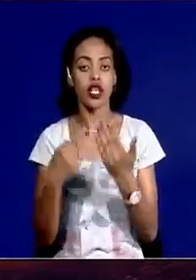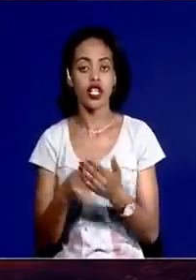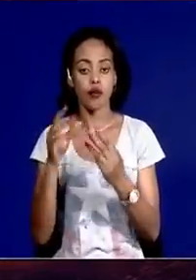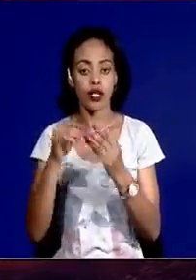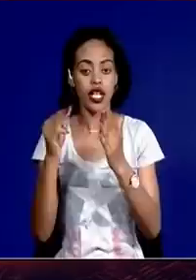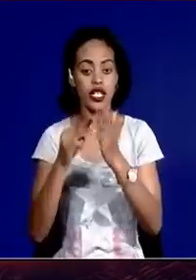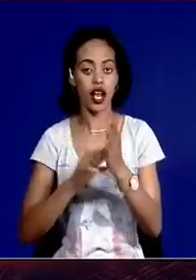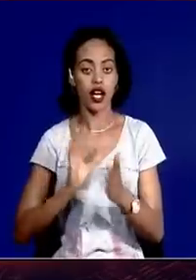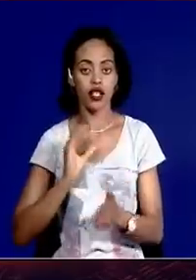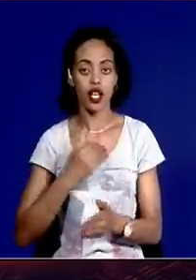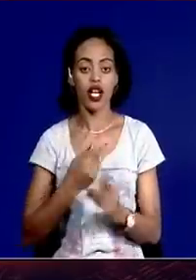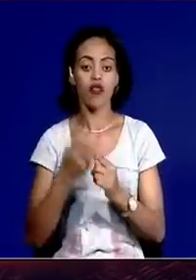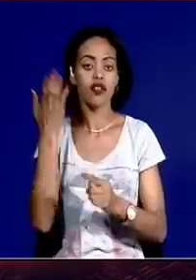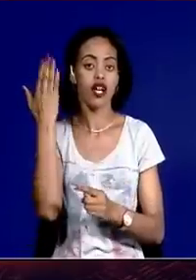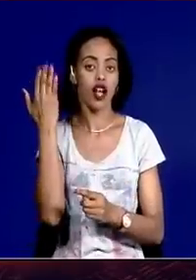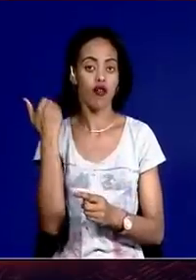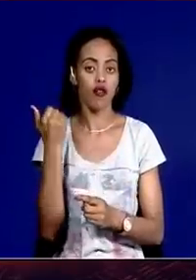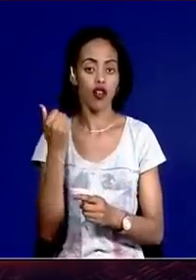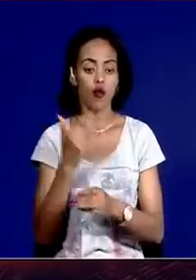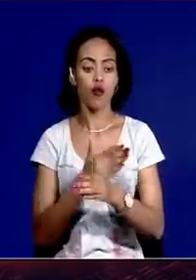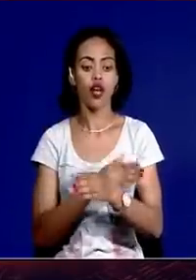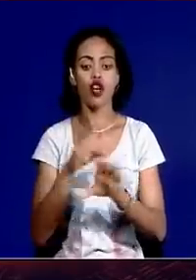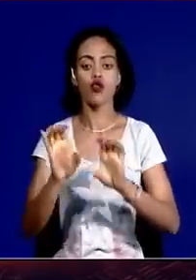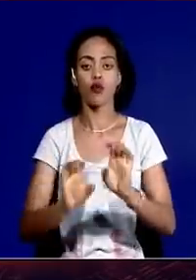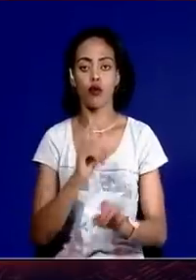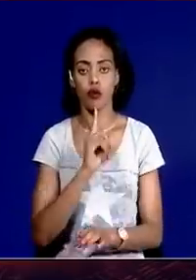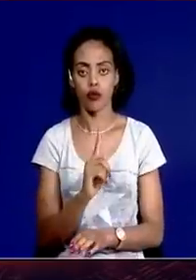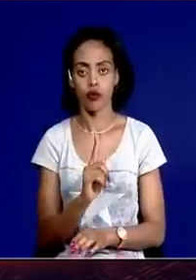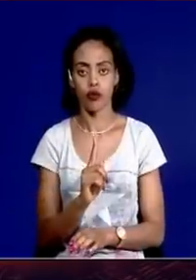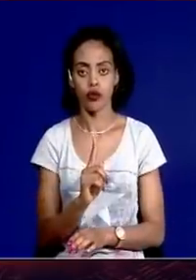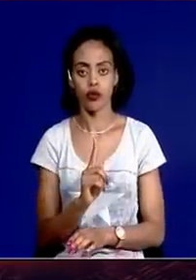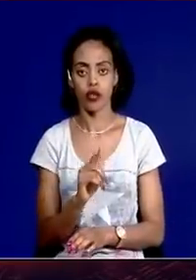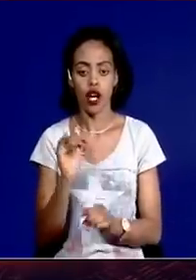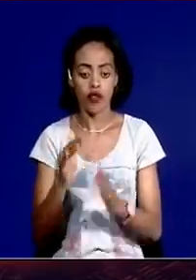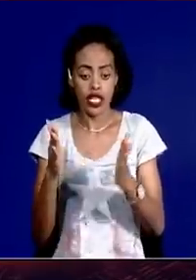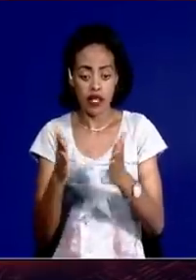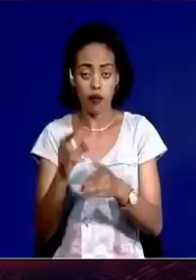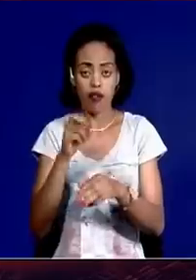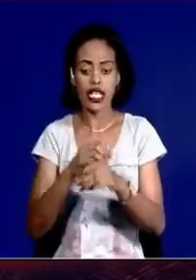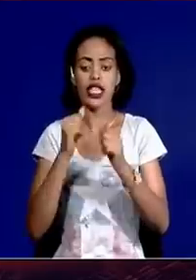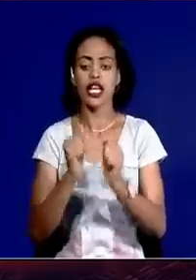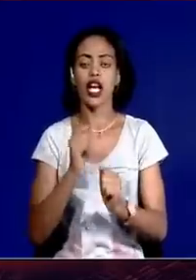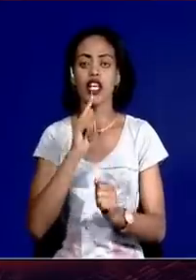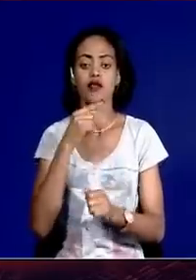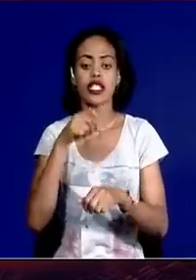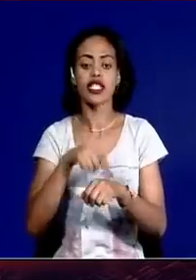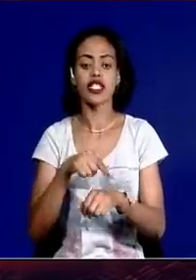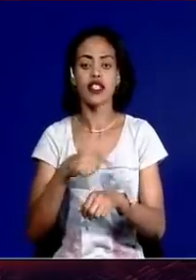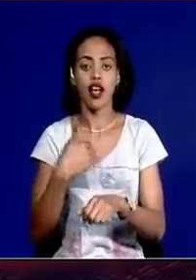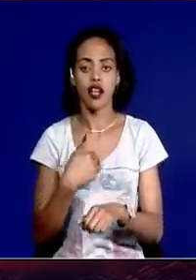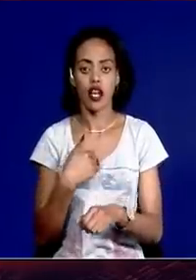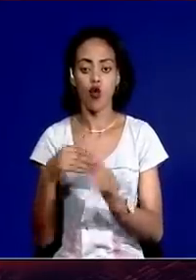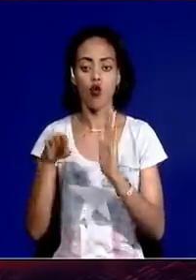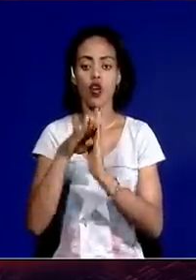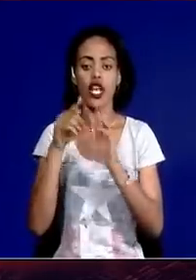أسرعتنا كافت زحالفة ممحش كلوي أفتاد سبب قزيون تكا عليها زول يزلنا وكلنا نايستفل